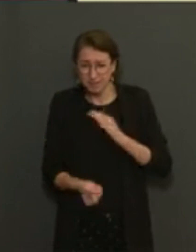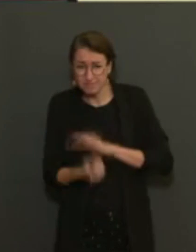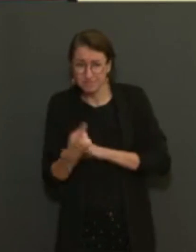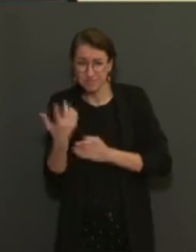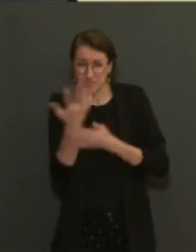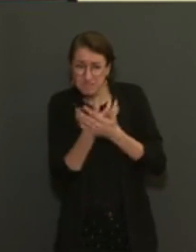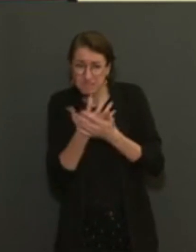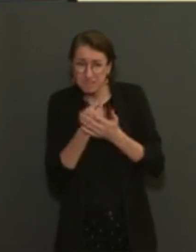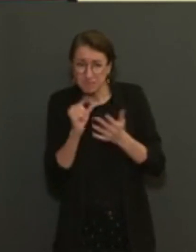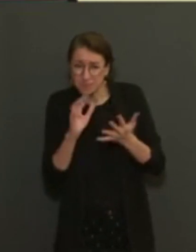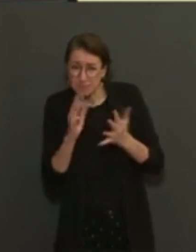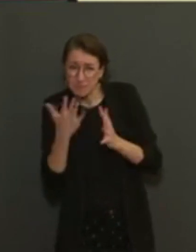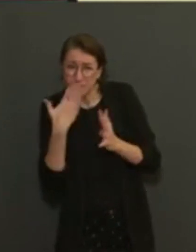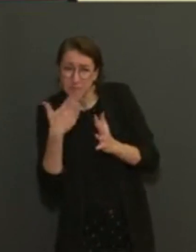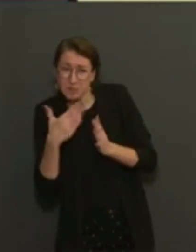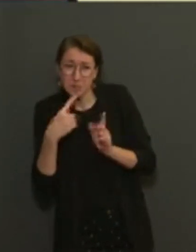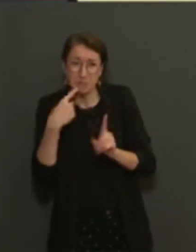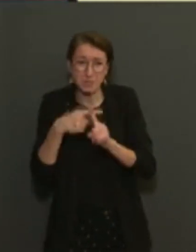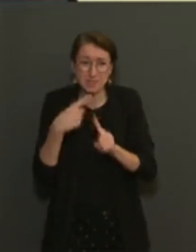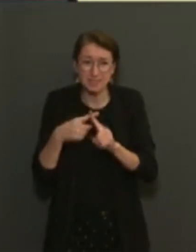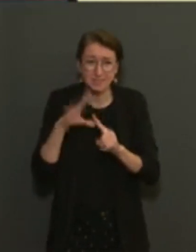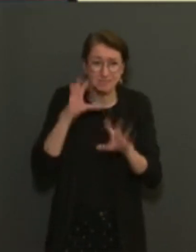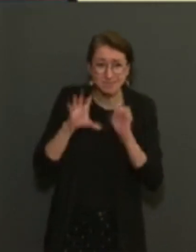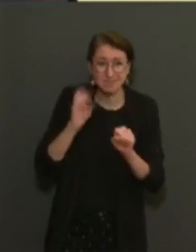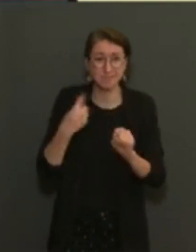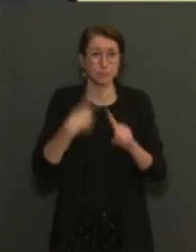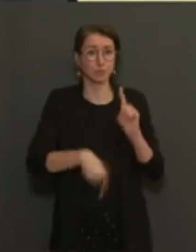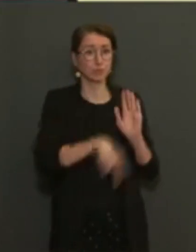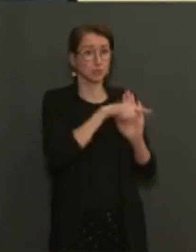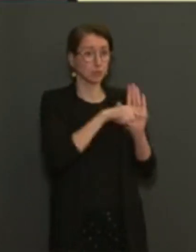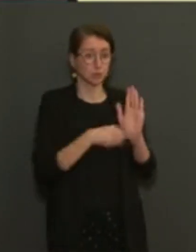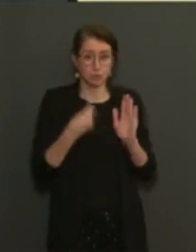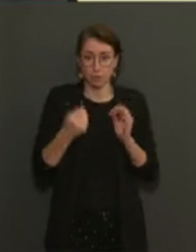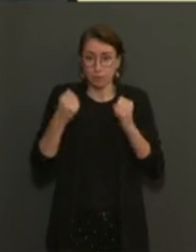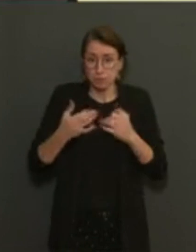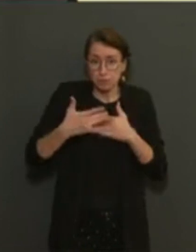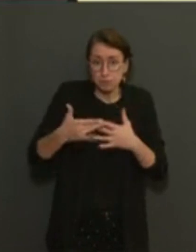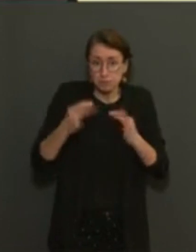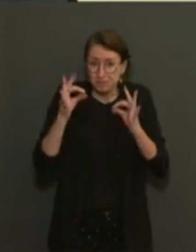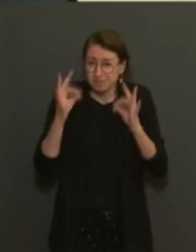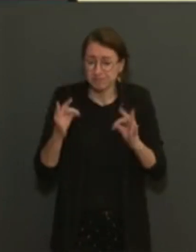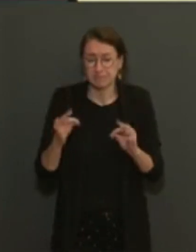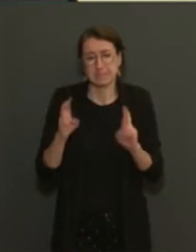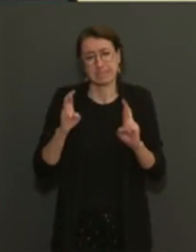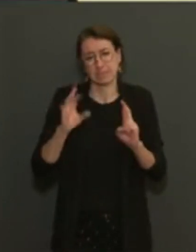être encore accentuées par les précautions supplémentaires qu'on prendra à partir d'aujourd'hui, nous espérons